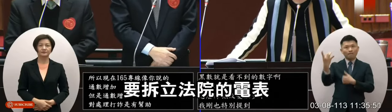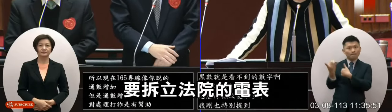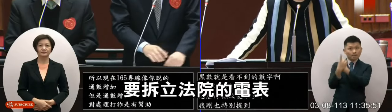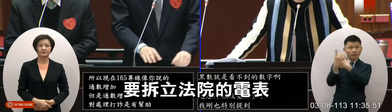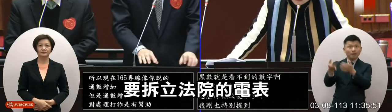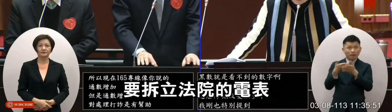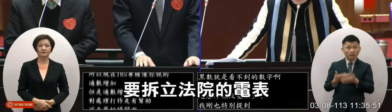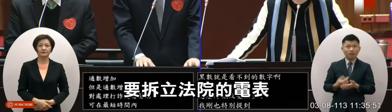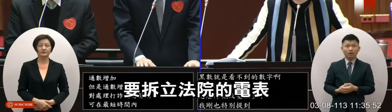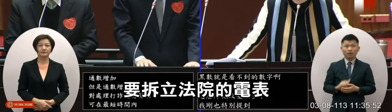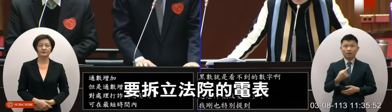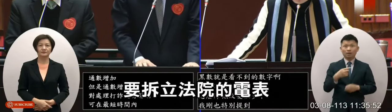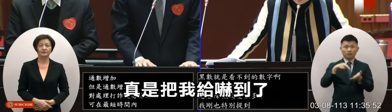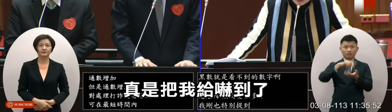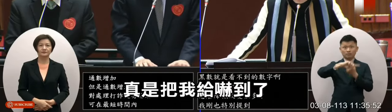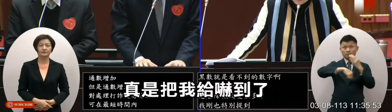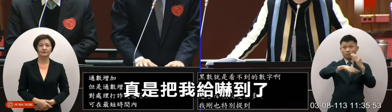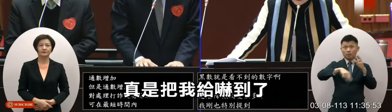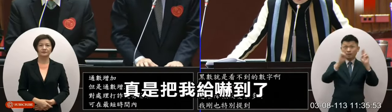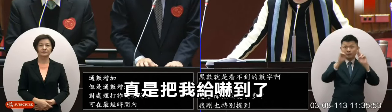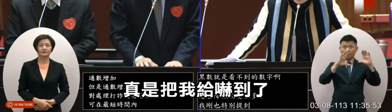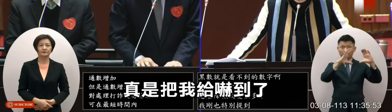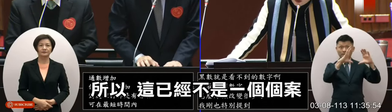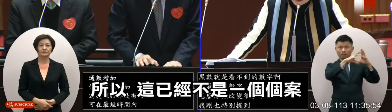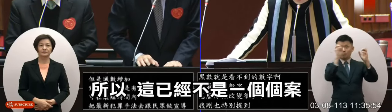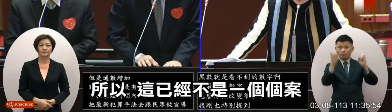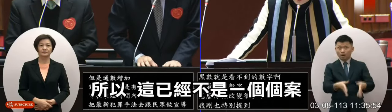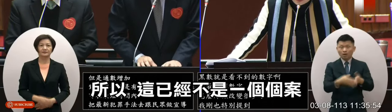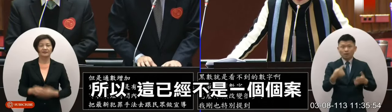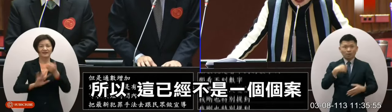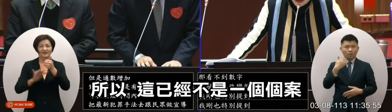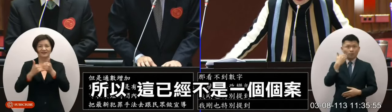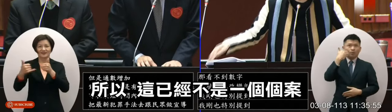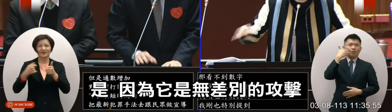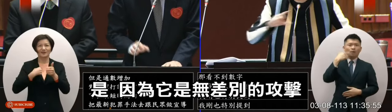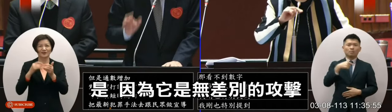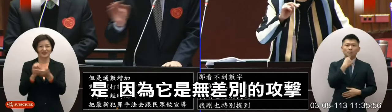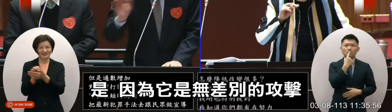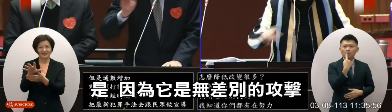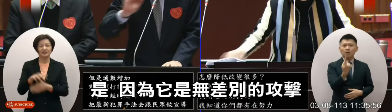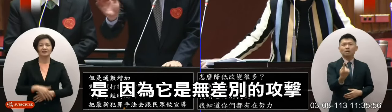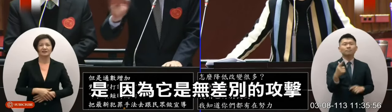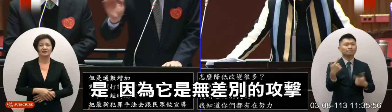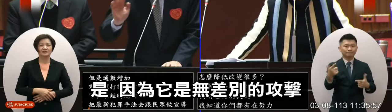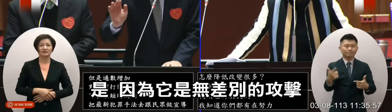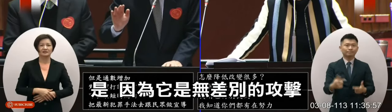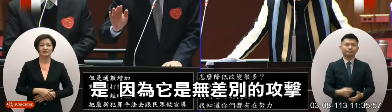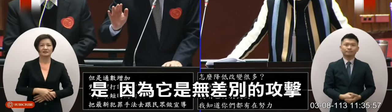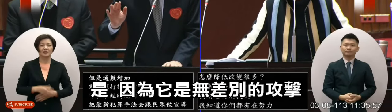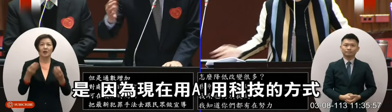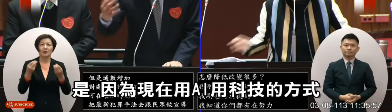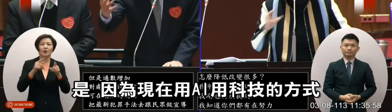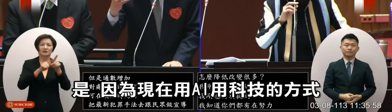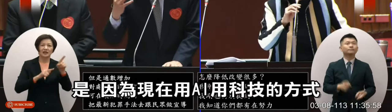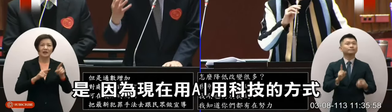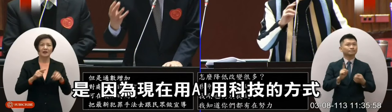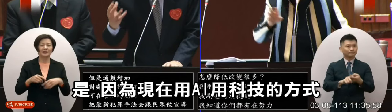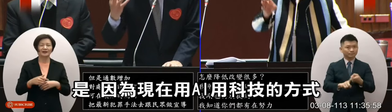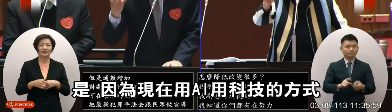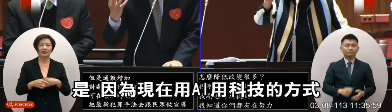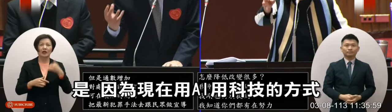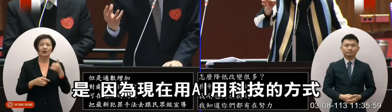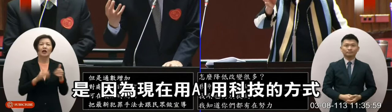骗电话，要拆立法院的电表，真是把我给吓到了。所以这已经不是一个个案， 是因为它是无差别的攻击， 是 因为现在